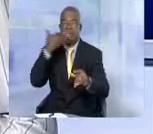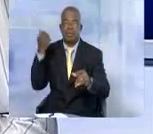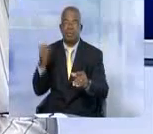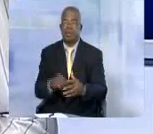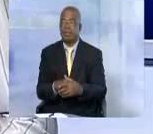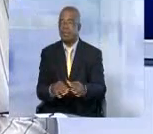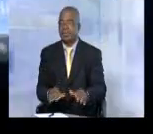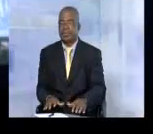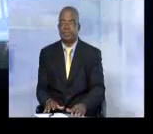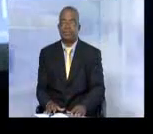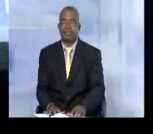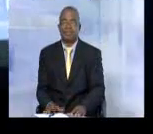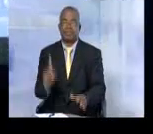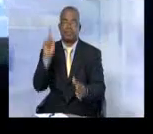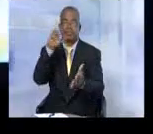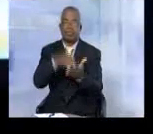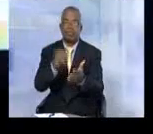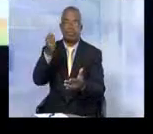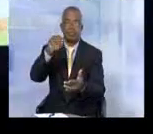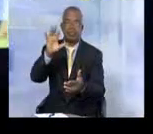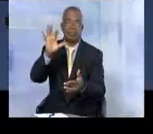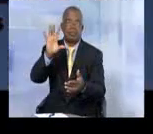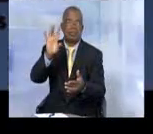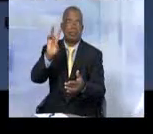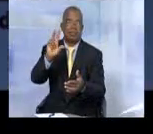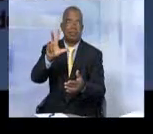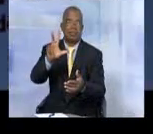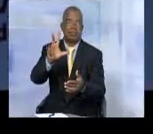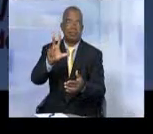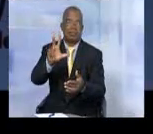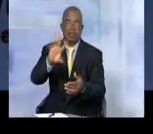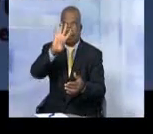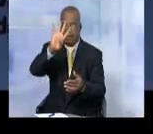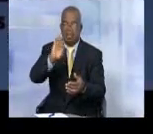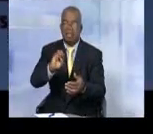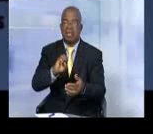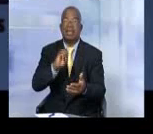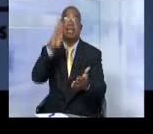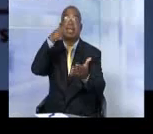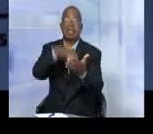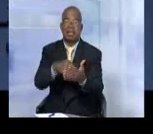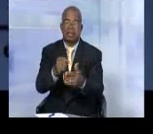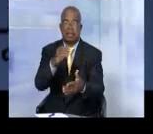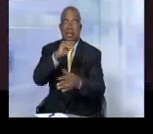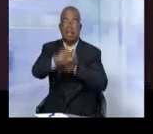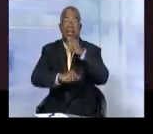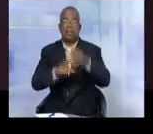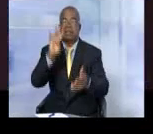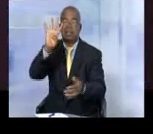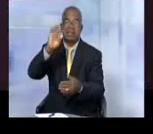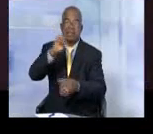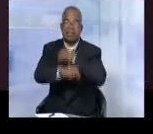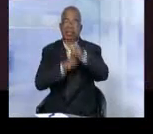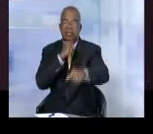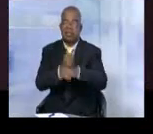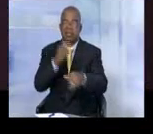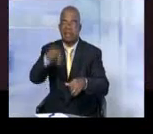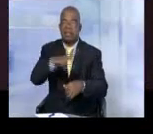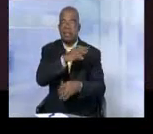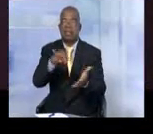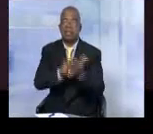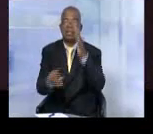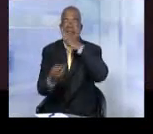de la banque. 1973 à 2013, 40 ans perspectives et bilan. C'est le thème sous lequel s'ouvrent les